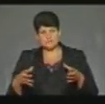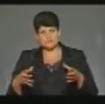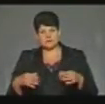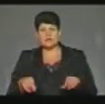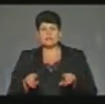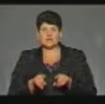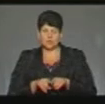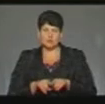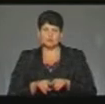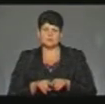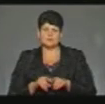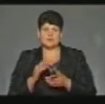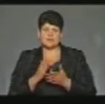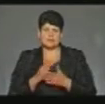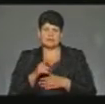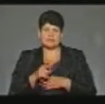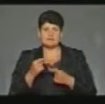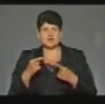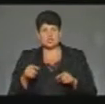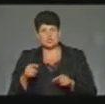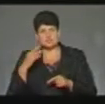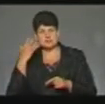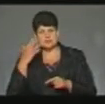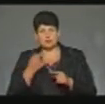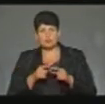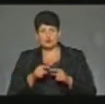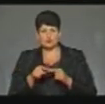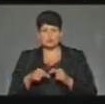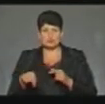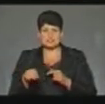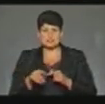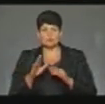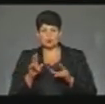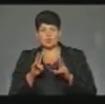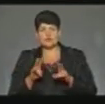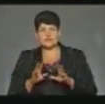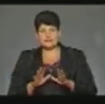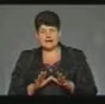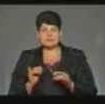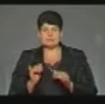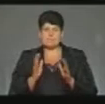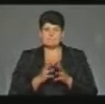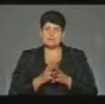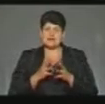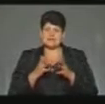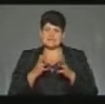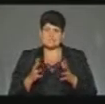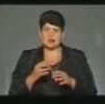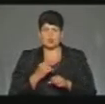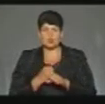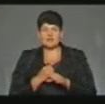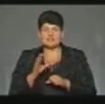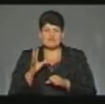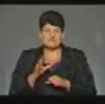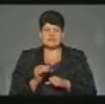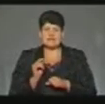також є там інші задумки по даному кільцю. Будемо розглядати і будемо максимально робити все для